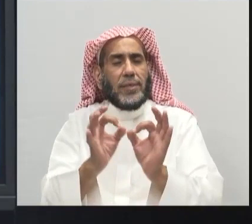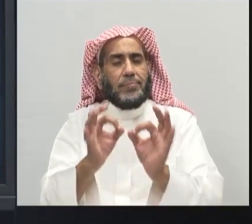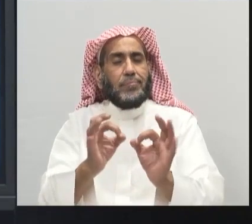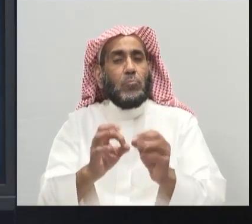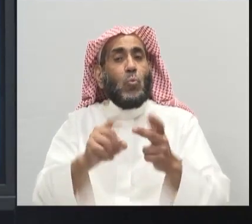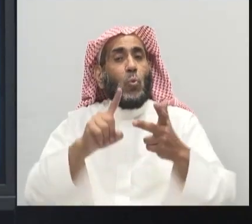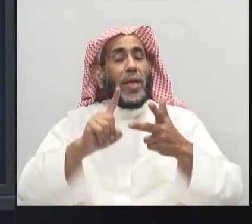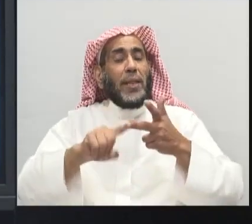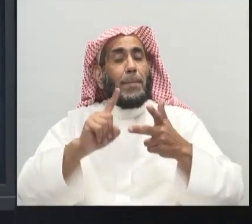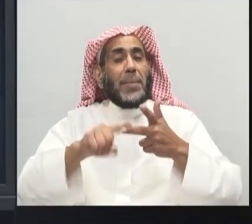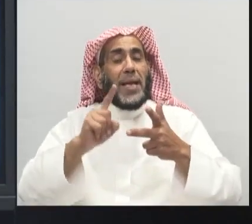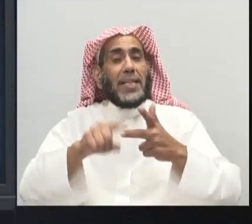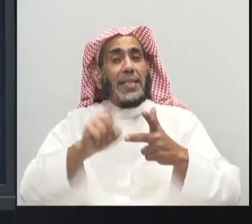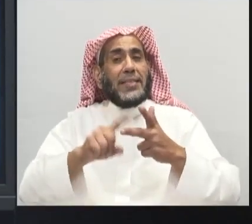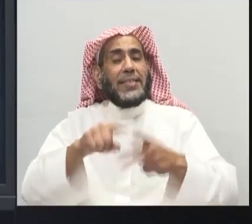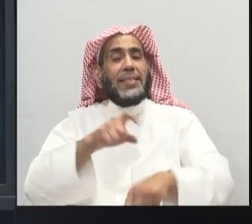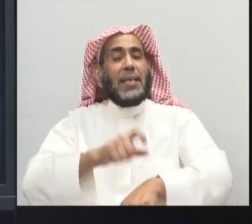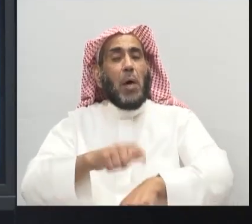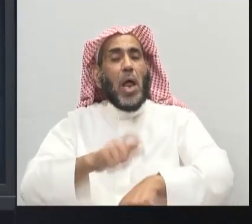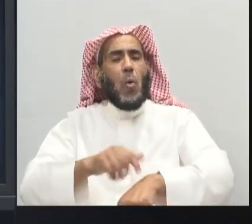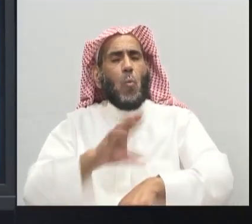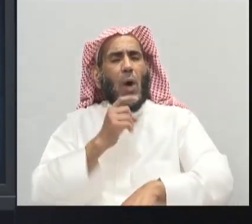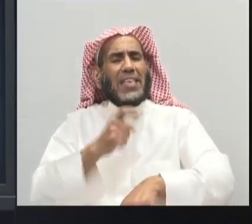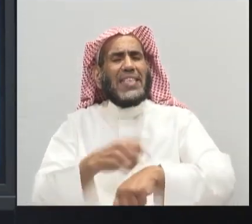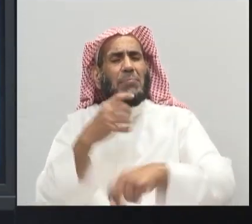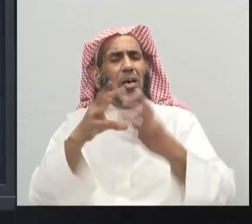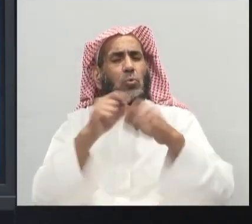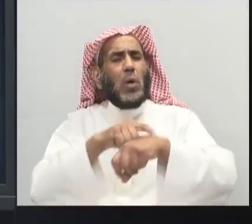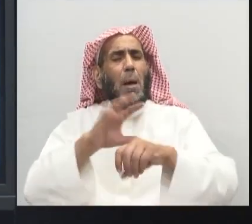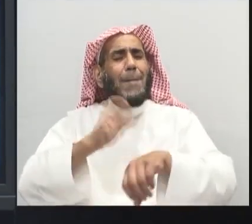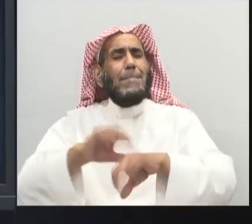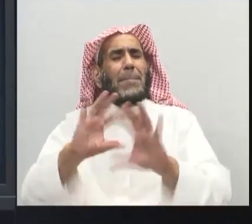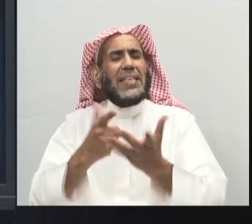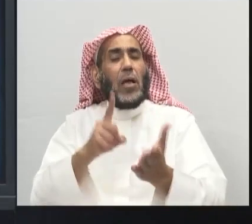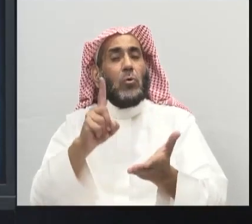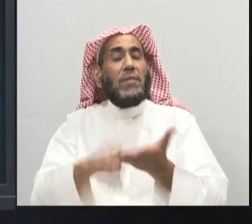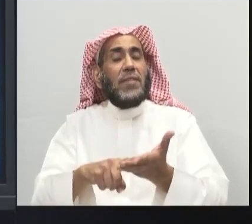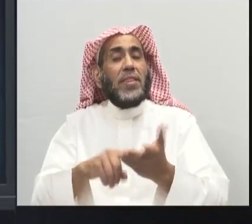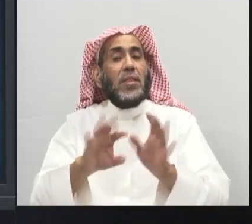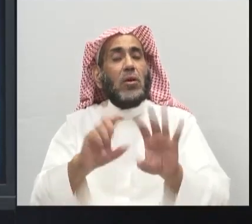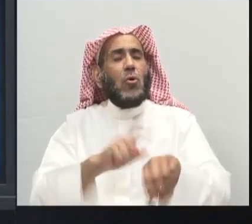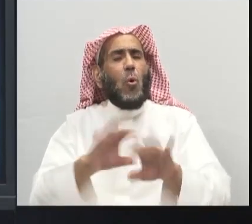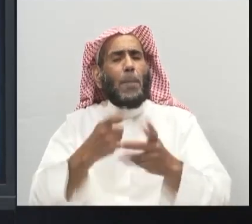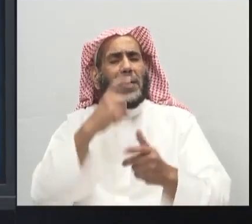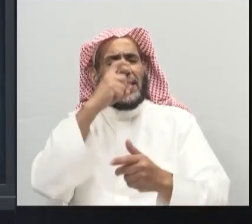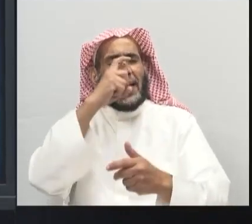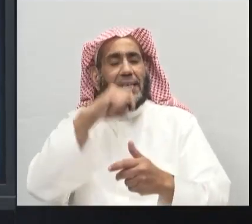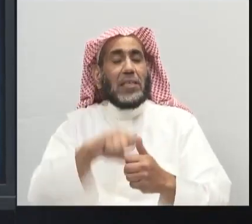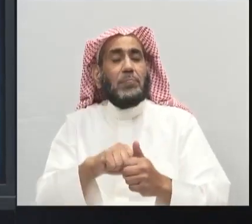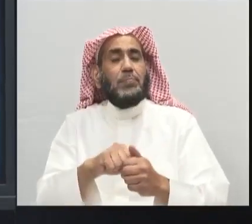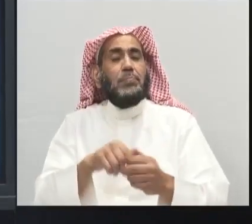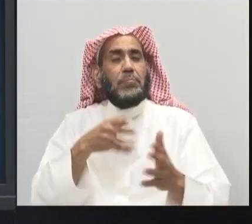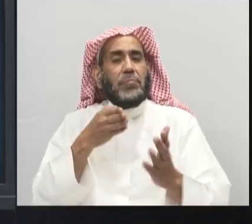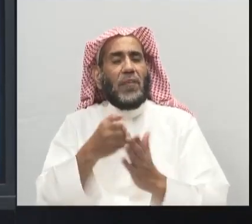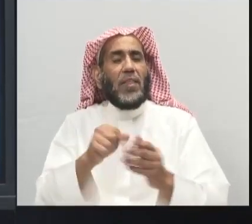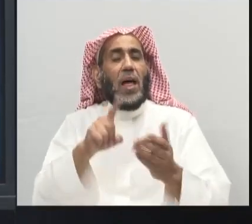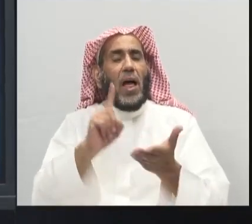يضا من حيث من حيث الزمان والمقصود بالزمان متى ينفذ او متى يجب نفاذ